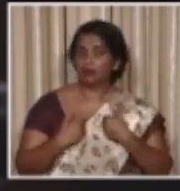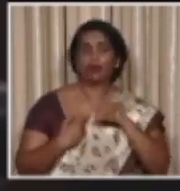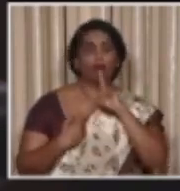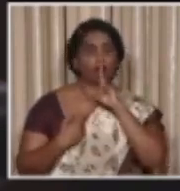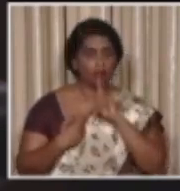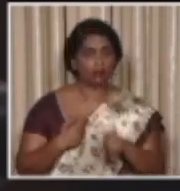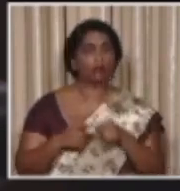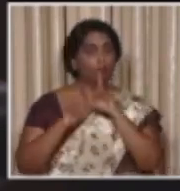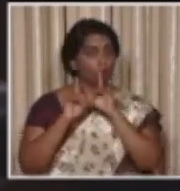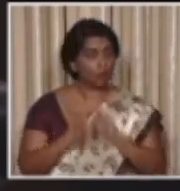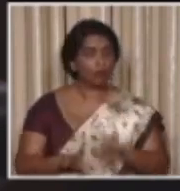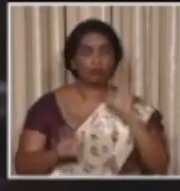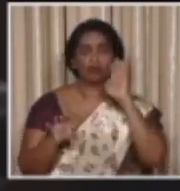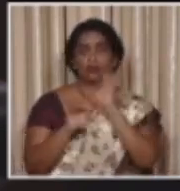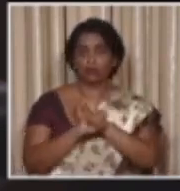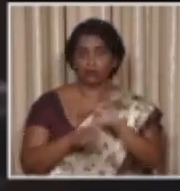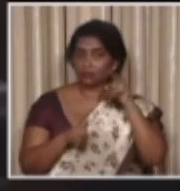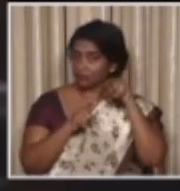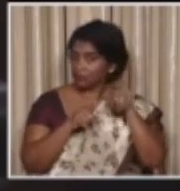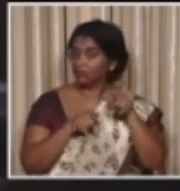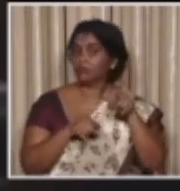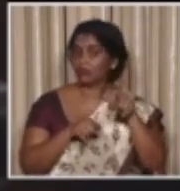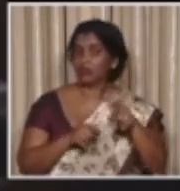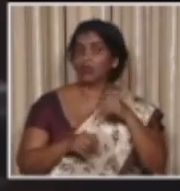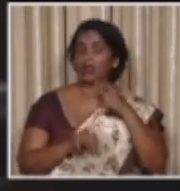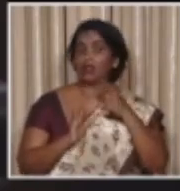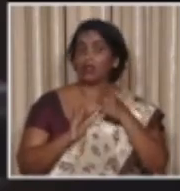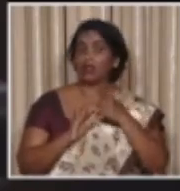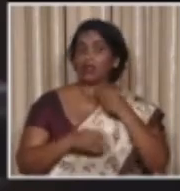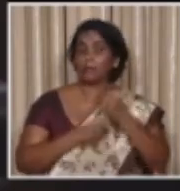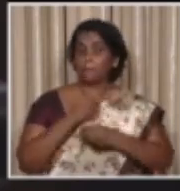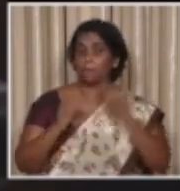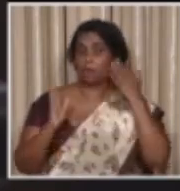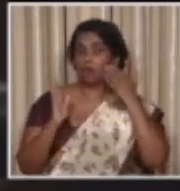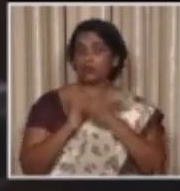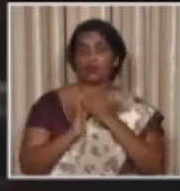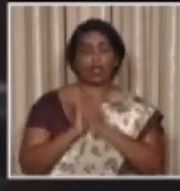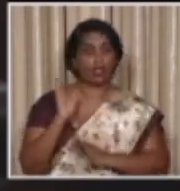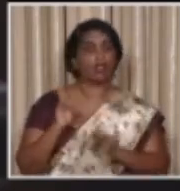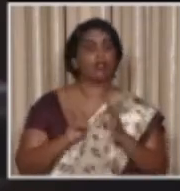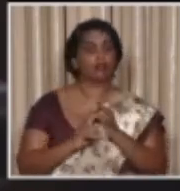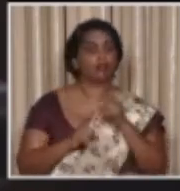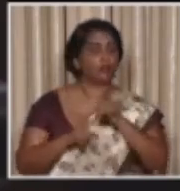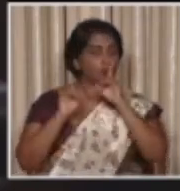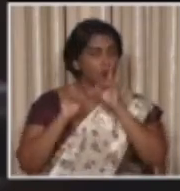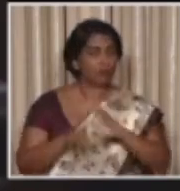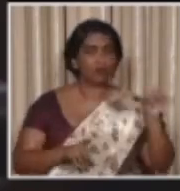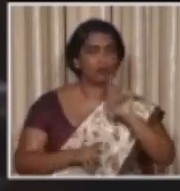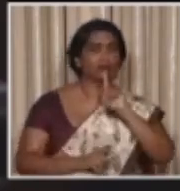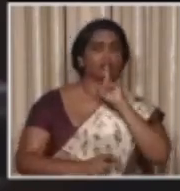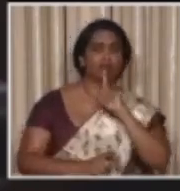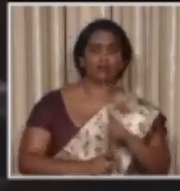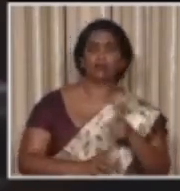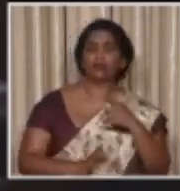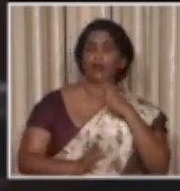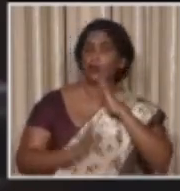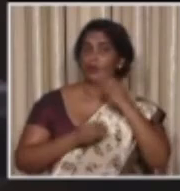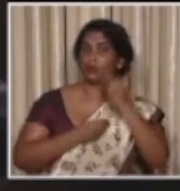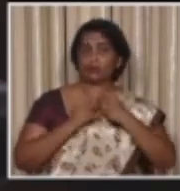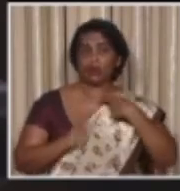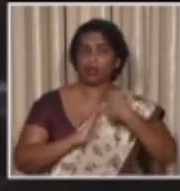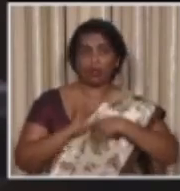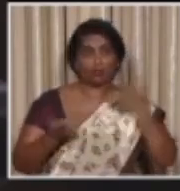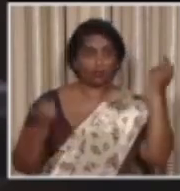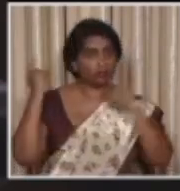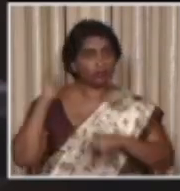ආන්නේ මේ වගේ ප්‍රකාශයක් කරනකොට ආයෝජන පිළිබඳ අමත්තුමා මේ වගේ ප්‍රකාශයක් කරනකොට ආයෝජිකයෝ මේ